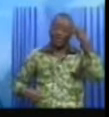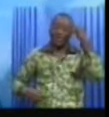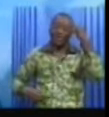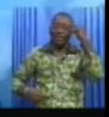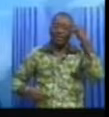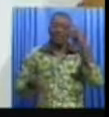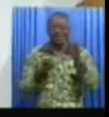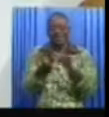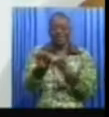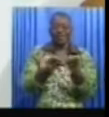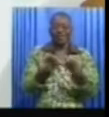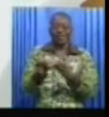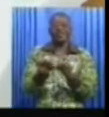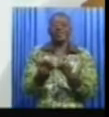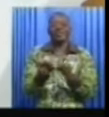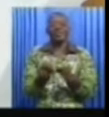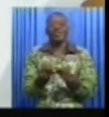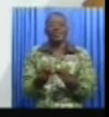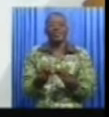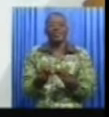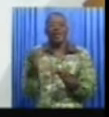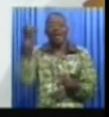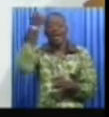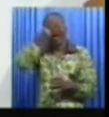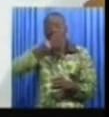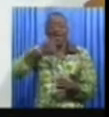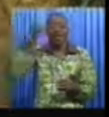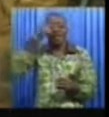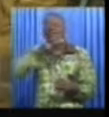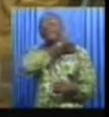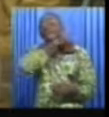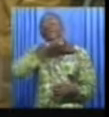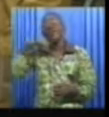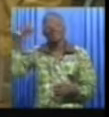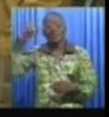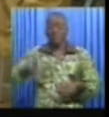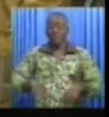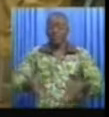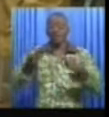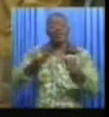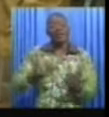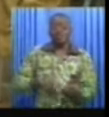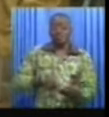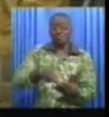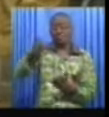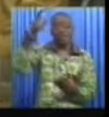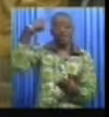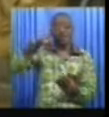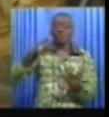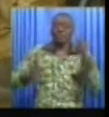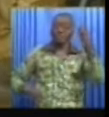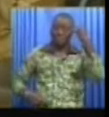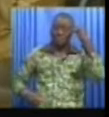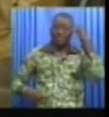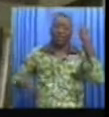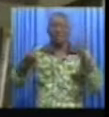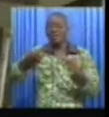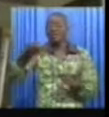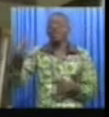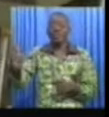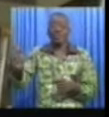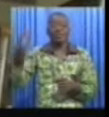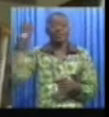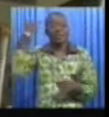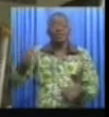Pouya. L'Afrique subsaharienne continue de nos jours de payer un lourd tribut aux maladies infectieuses et parasitaires.